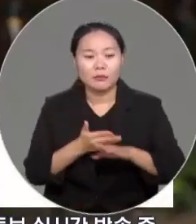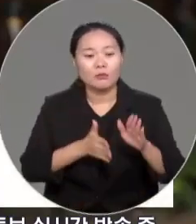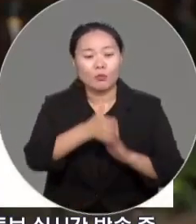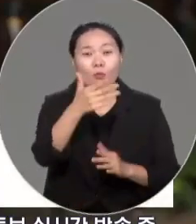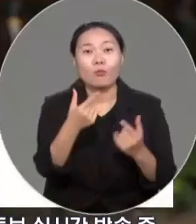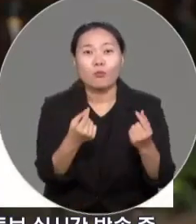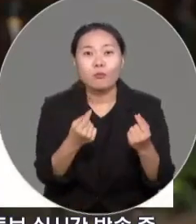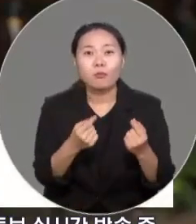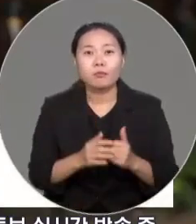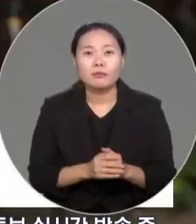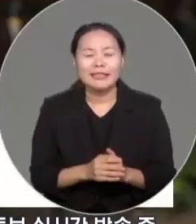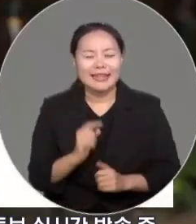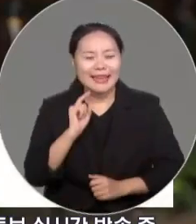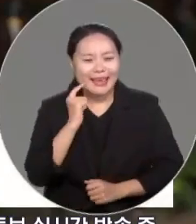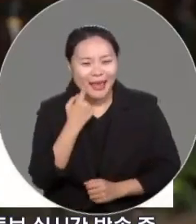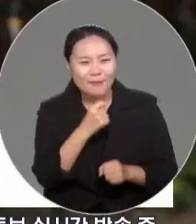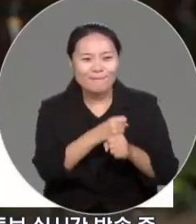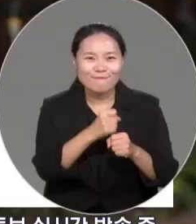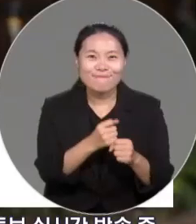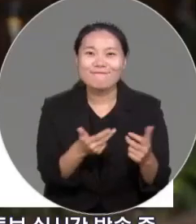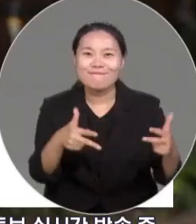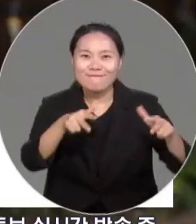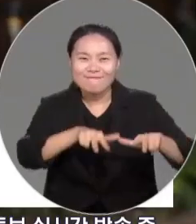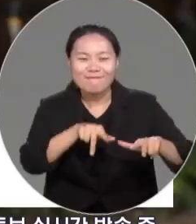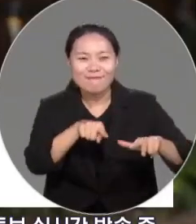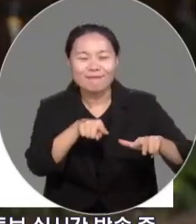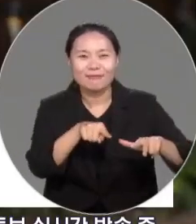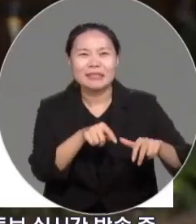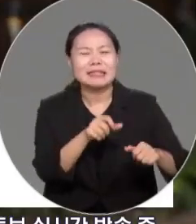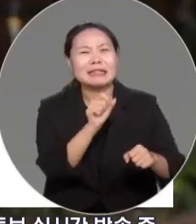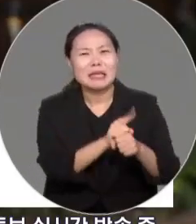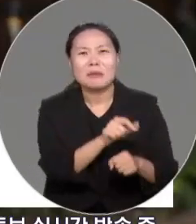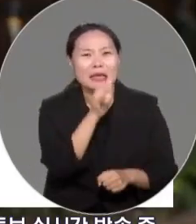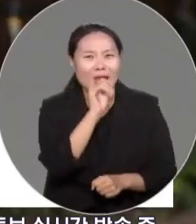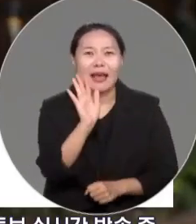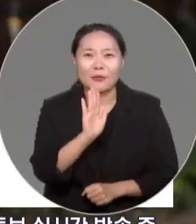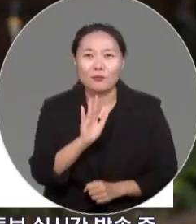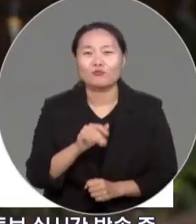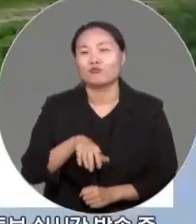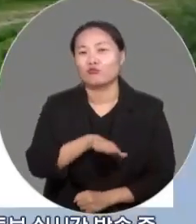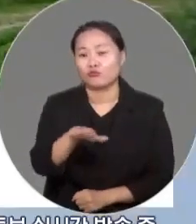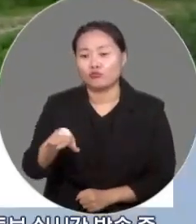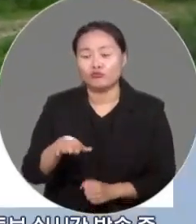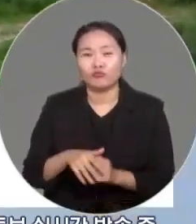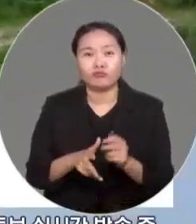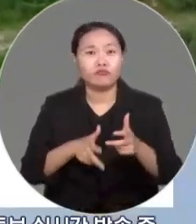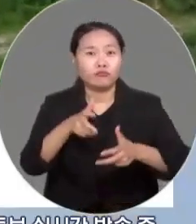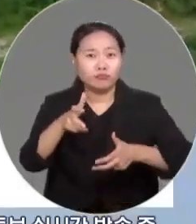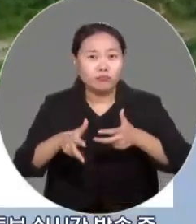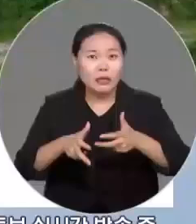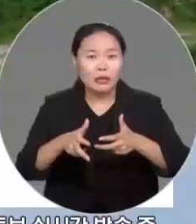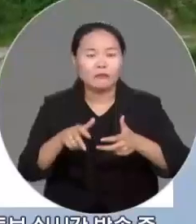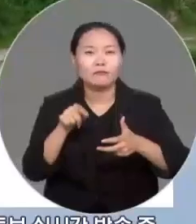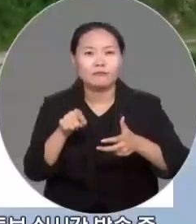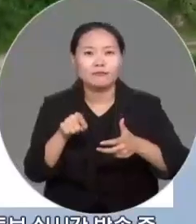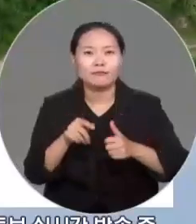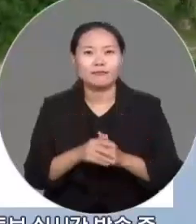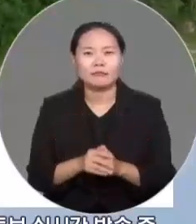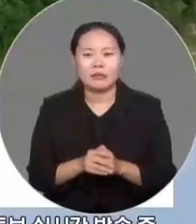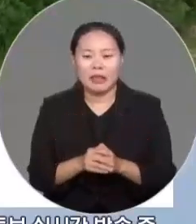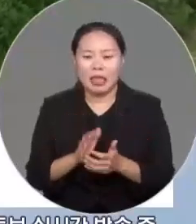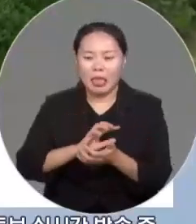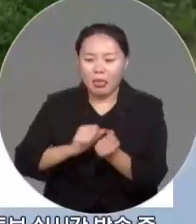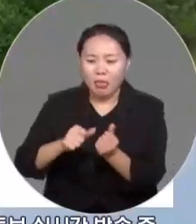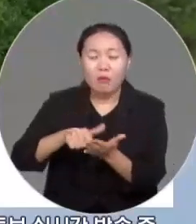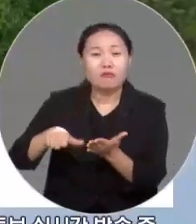도시처럼 가꾸어진 정원을 국제정원박람회를 유치하는 것이 아니고 저희들은 산업의 그 산물인